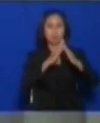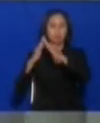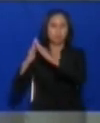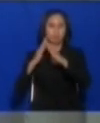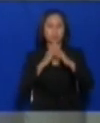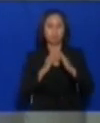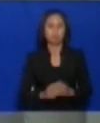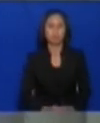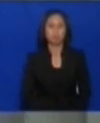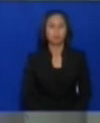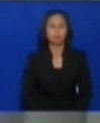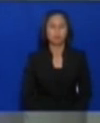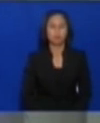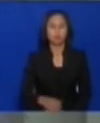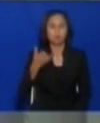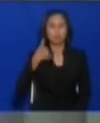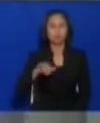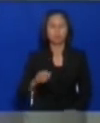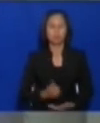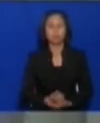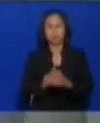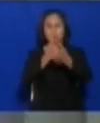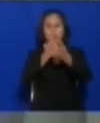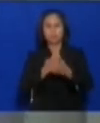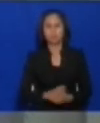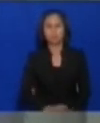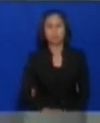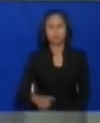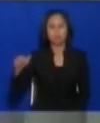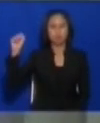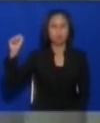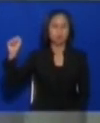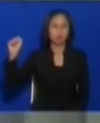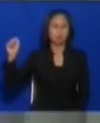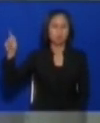menjunjung aktivitas ekonomi sosial budaya dan keagamaan serta menyediakan ruang hub